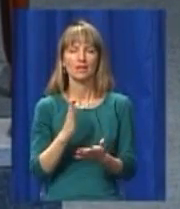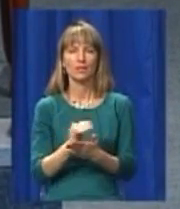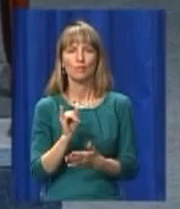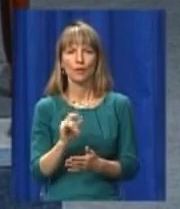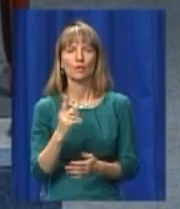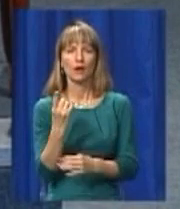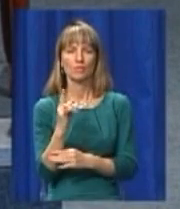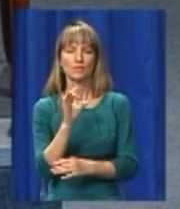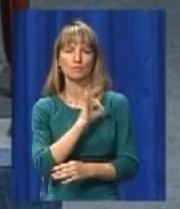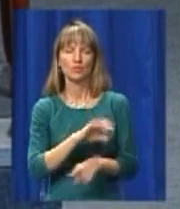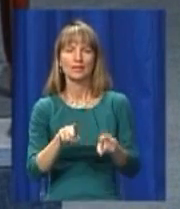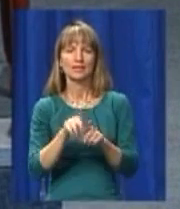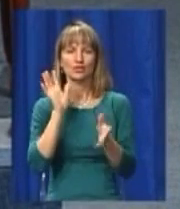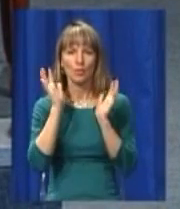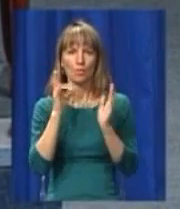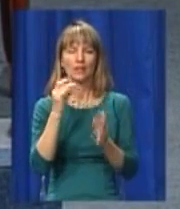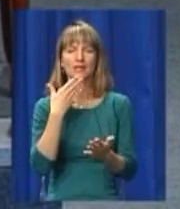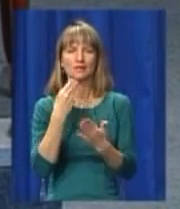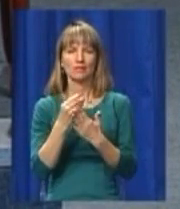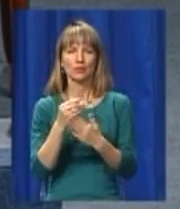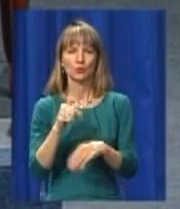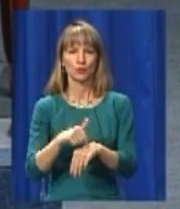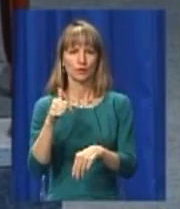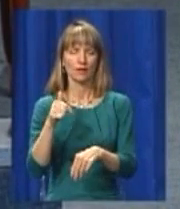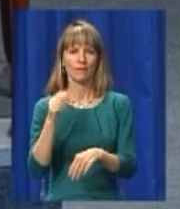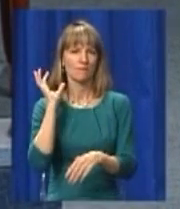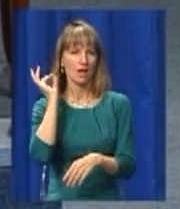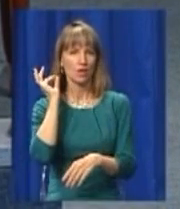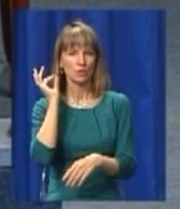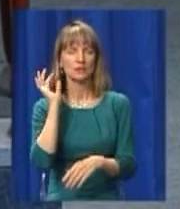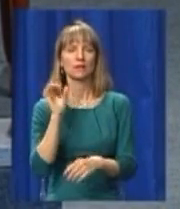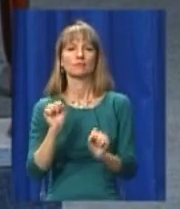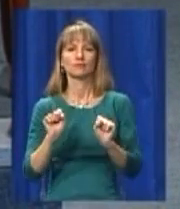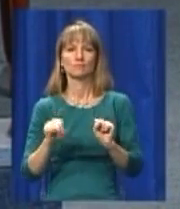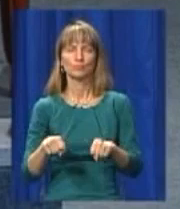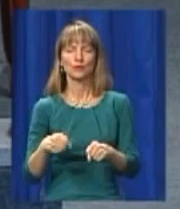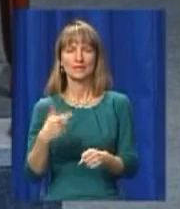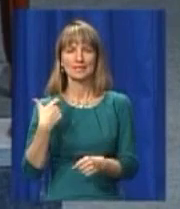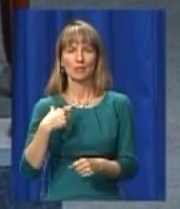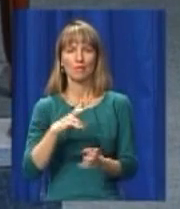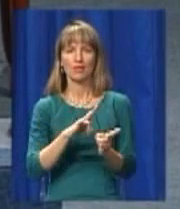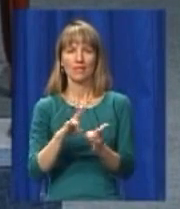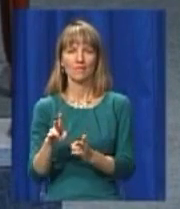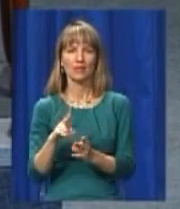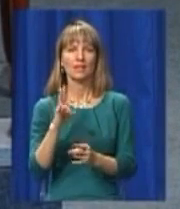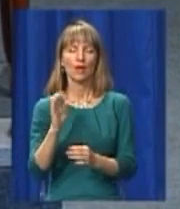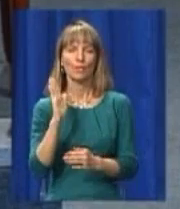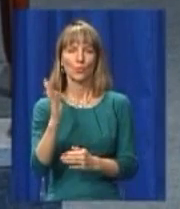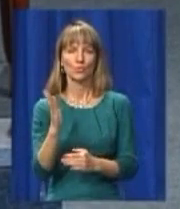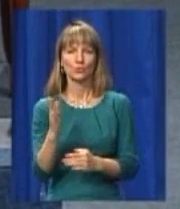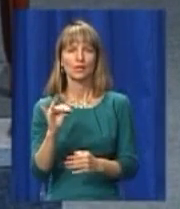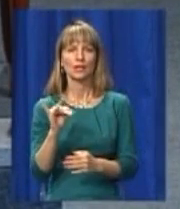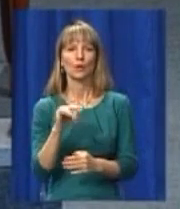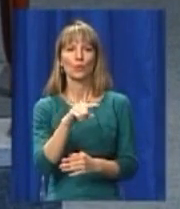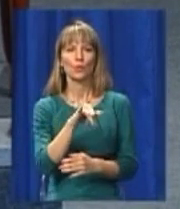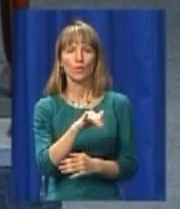оскільки дитина, використовуючи такі шампуні на своє вразливе, чутливе взагалі волосся, може собі зашкодити на майбутньому. І в